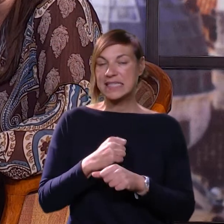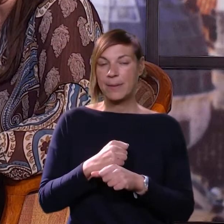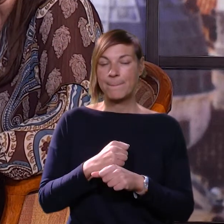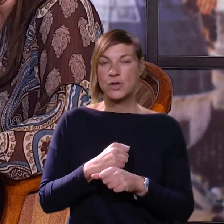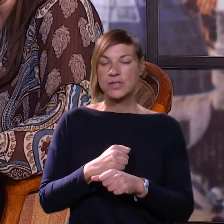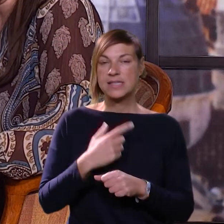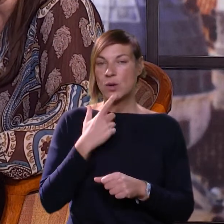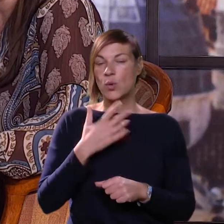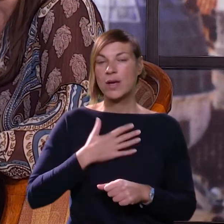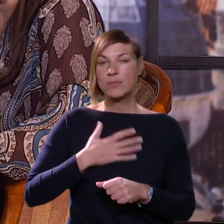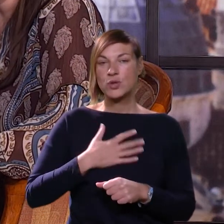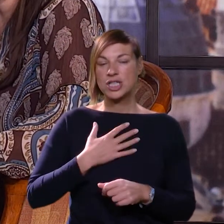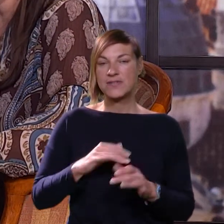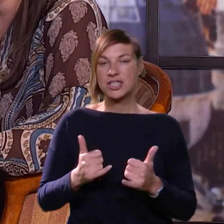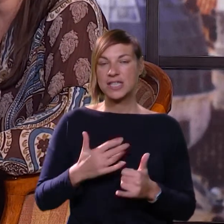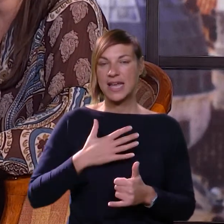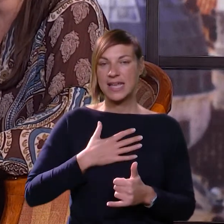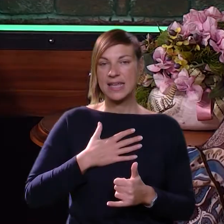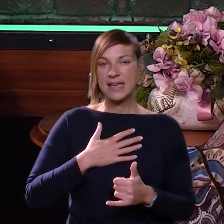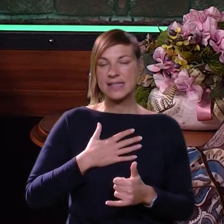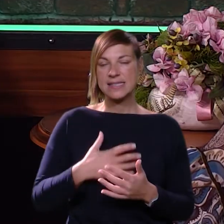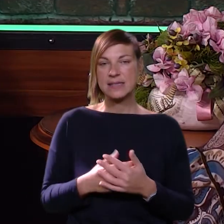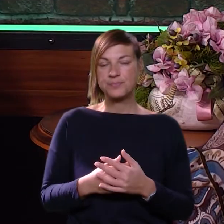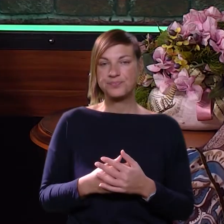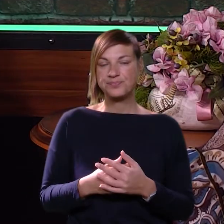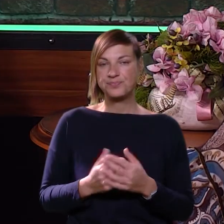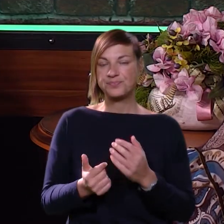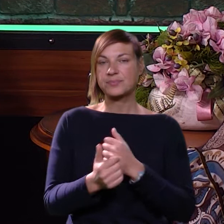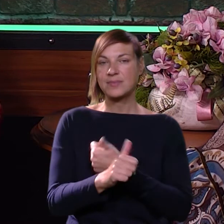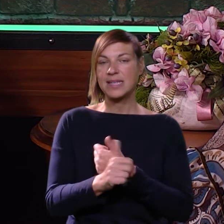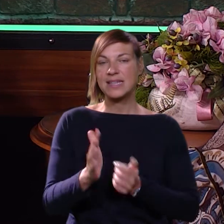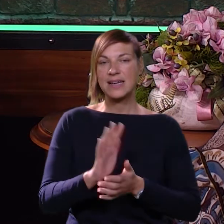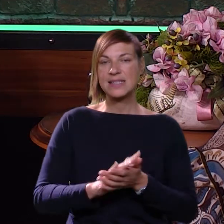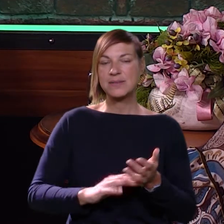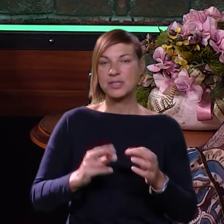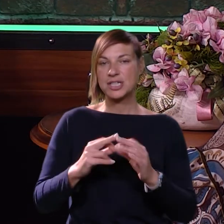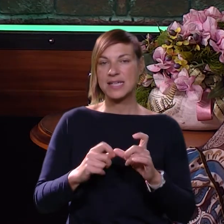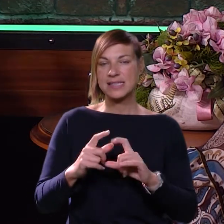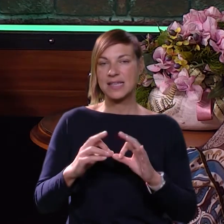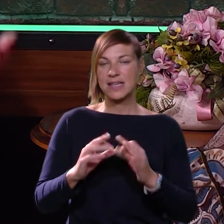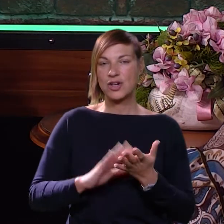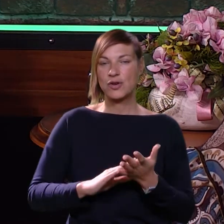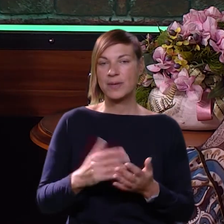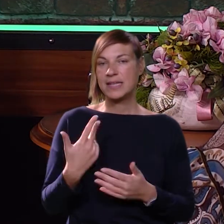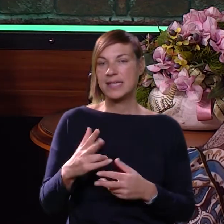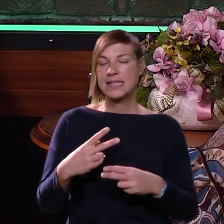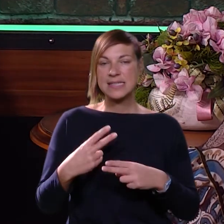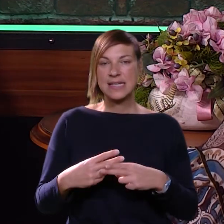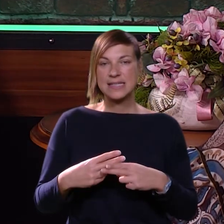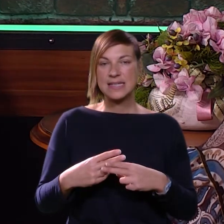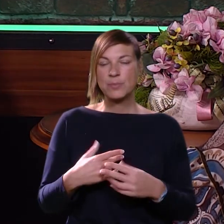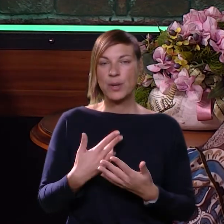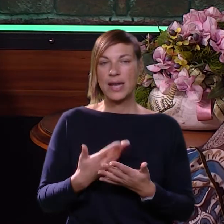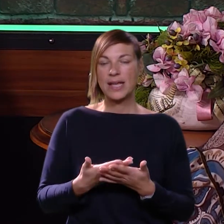neki posao u kojem uživaš. Da, ja sam u stvari 11. je krenula s Asterom, 13. sam se